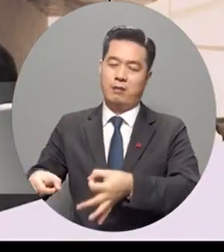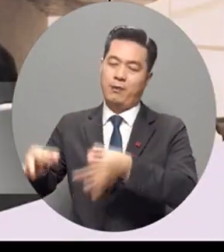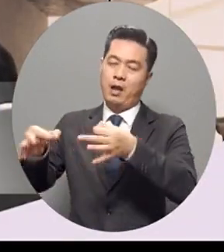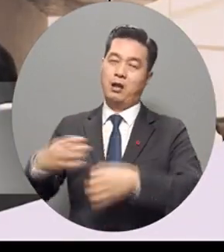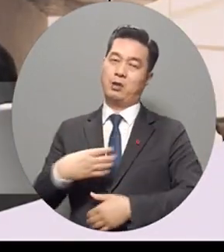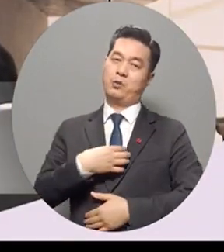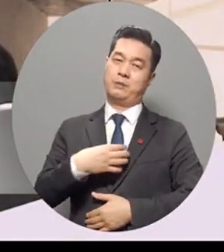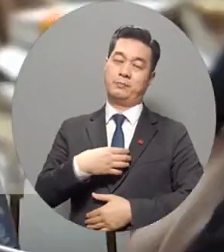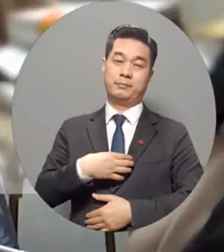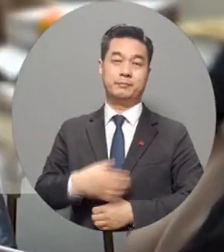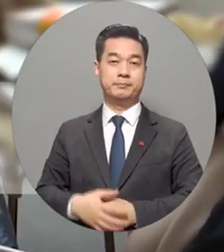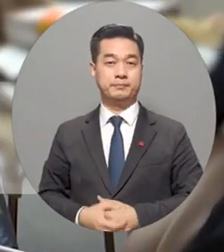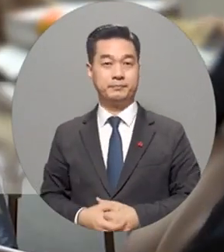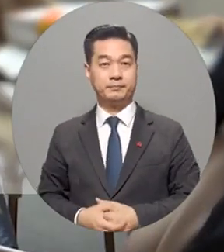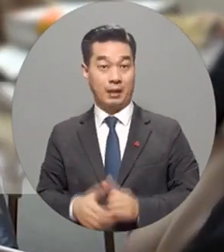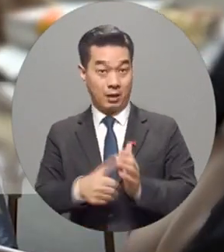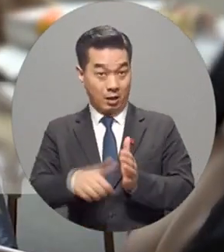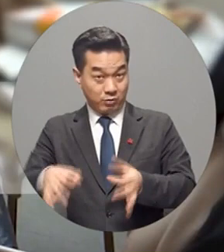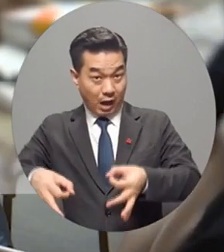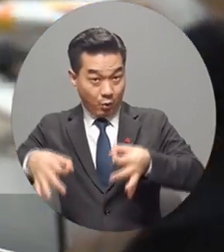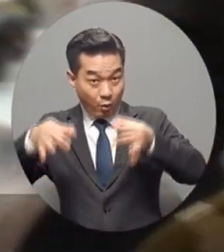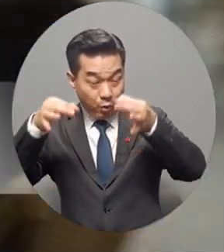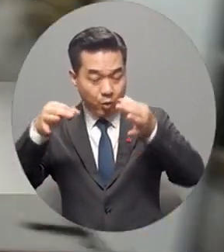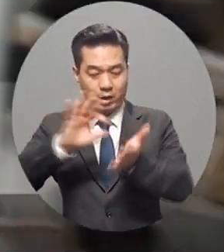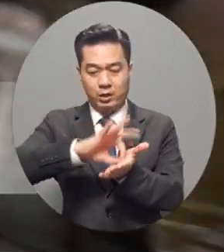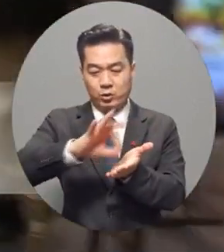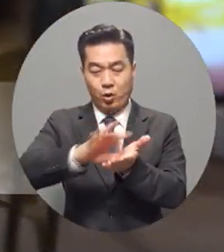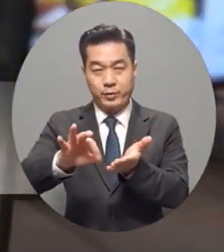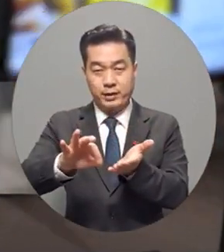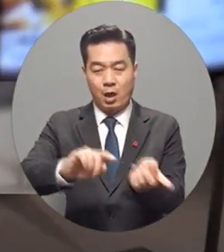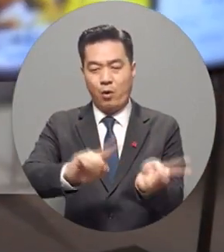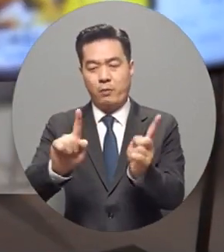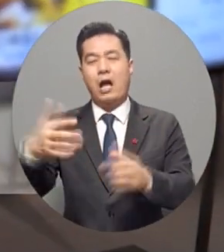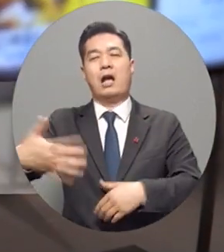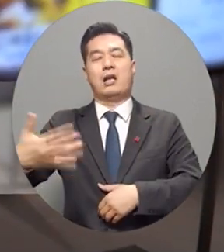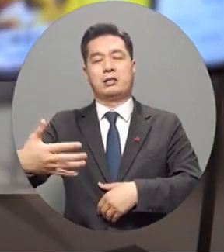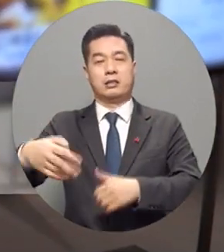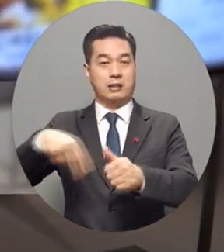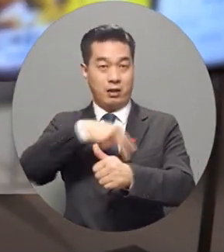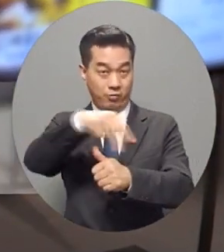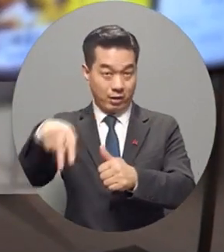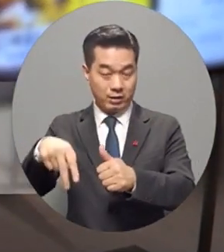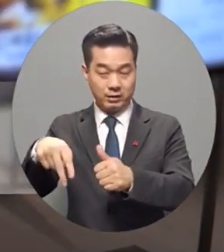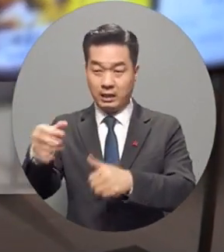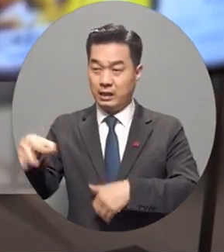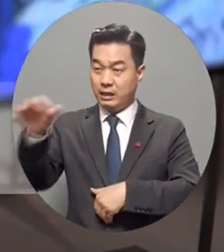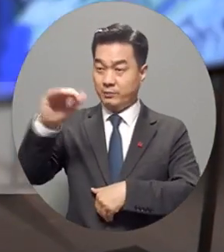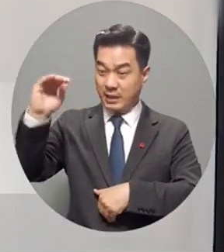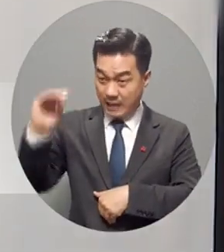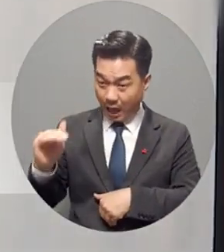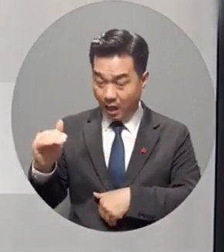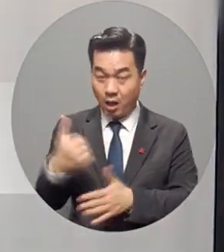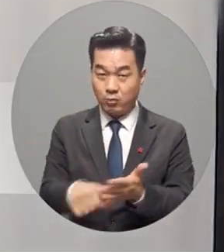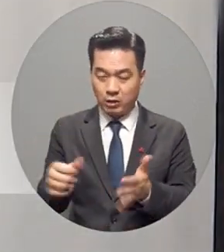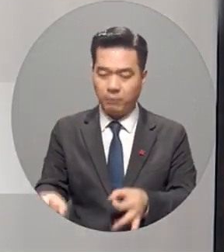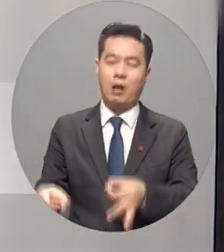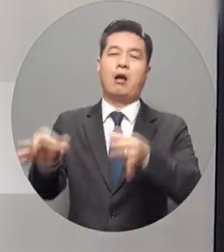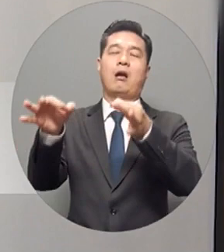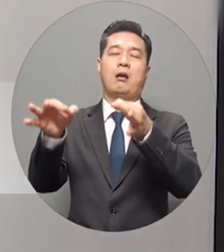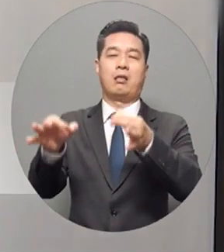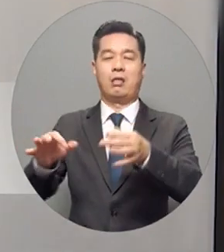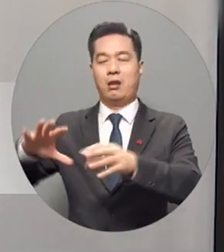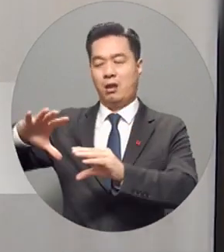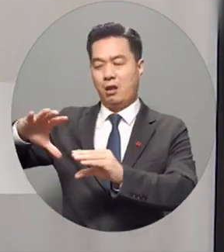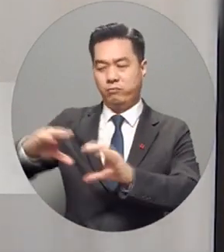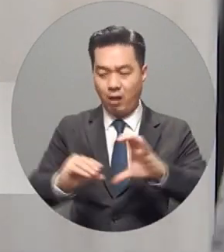요인입니다. 물가가 오르고 소비가 살아나지 않은 상황에서 금리 인하가 오히려 물가 상승만 부추길